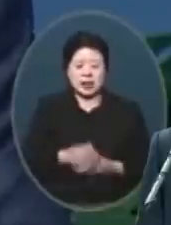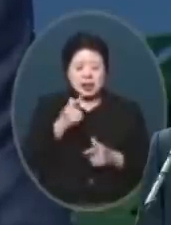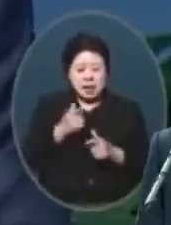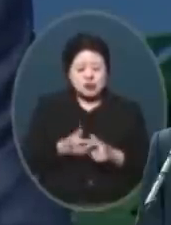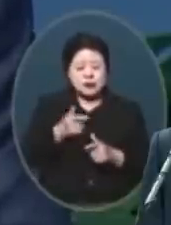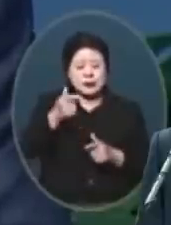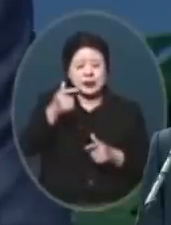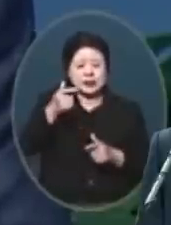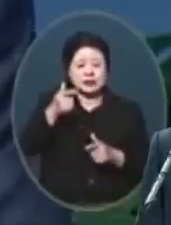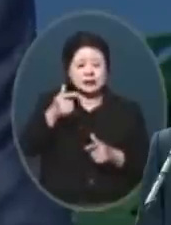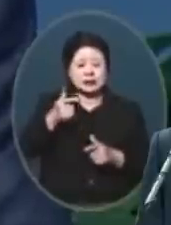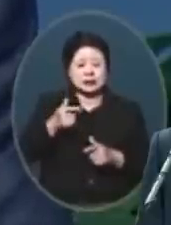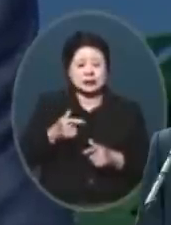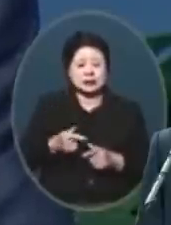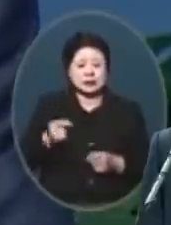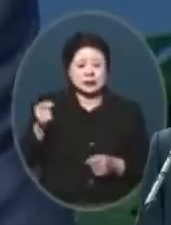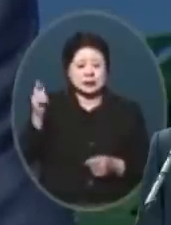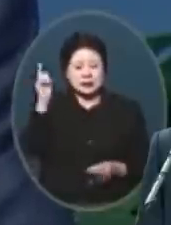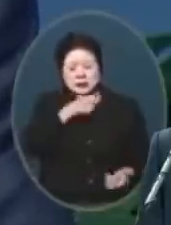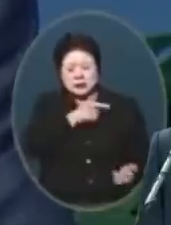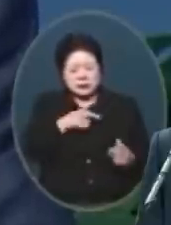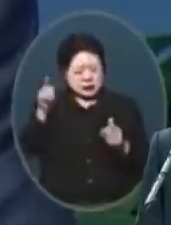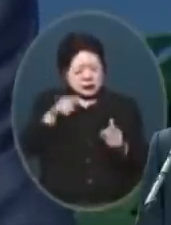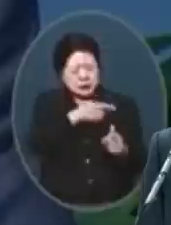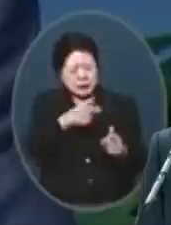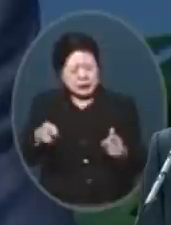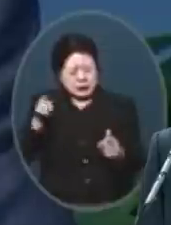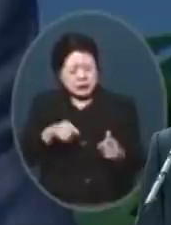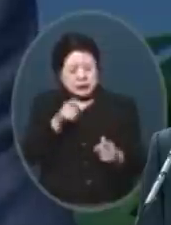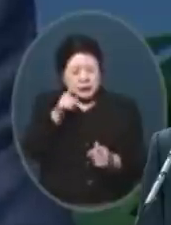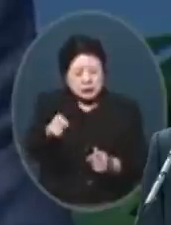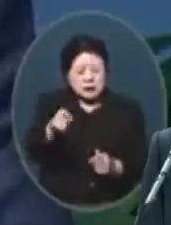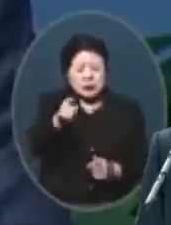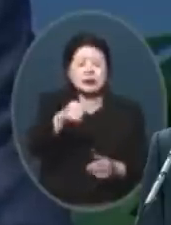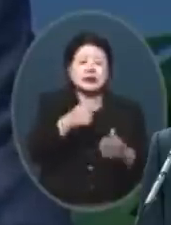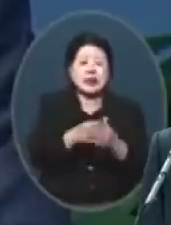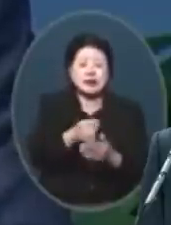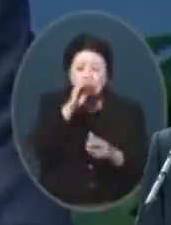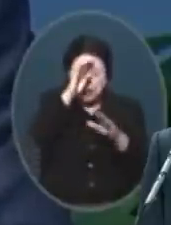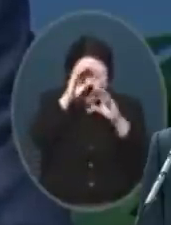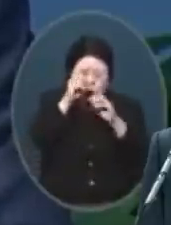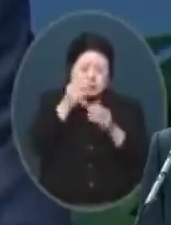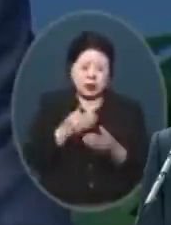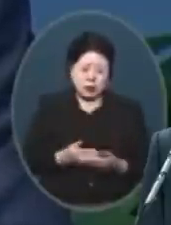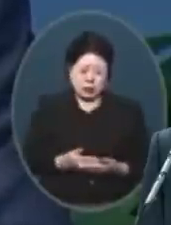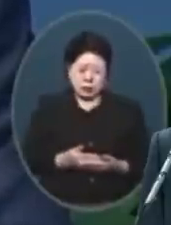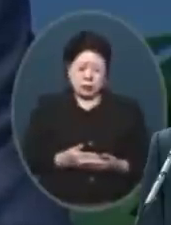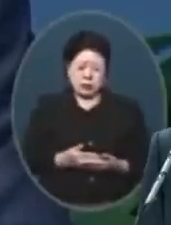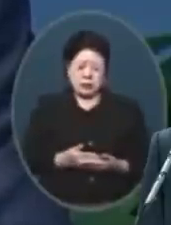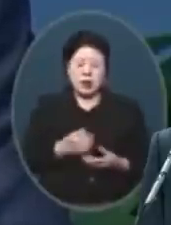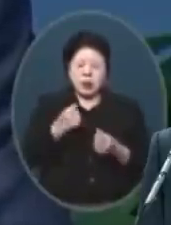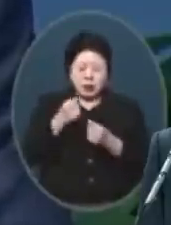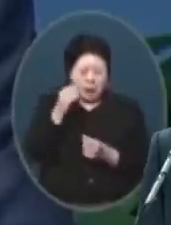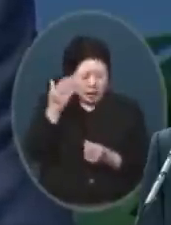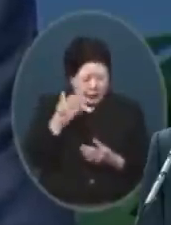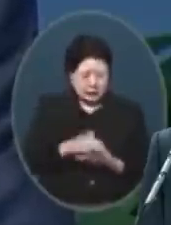예수님의 채찍에 맞으신 그 공로 때문에 너희 병은 고치고